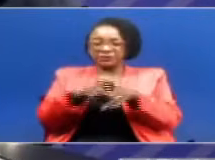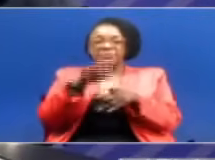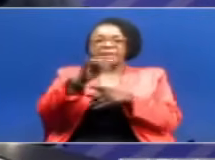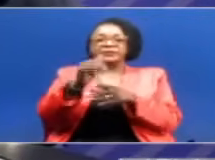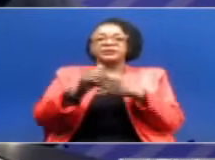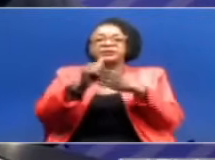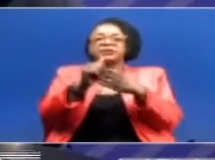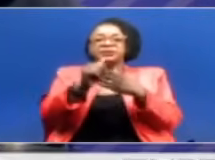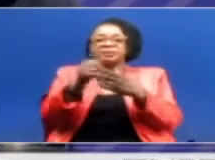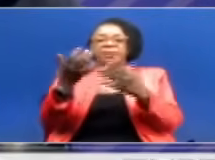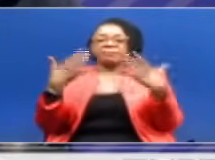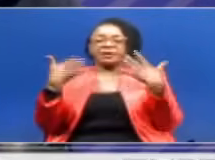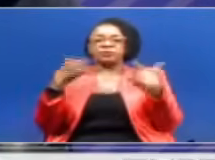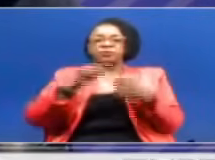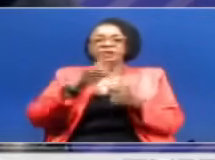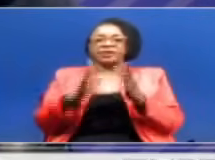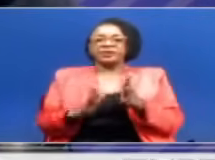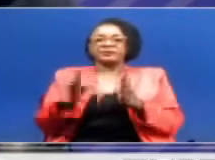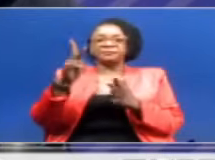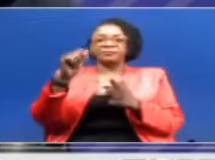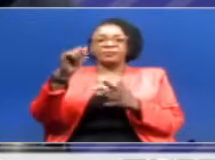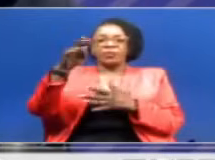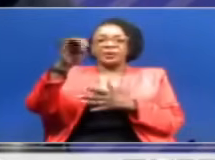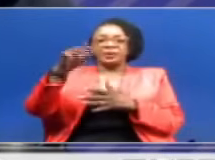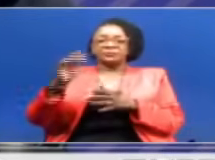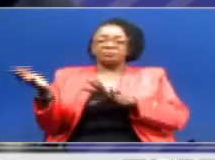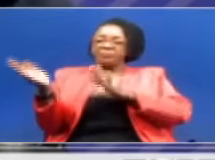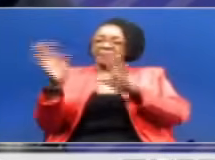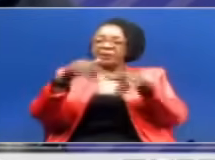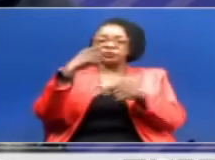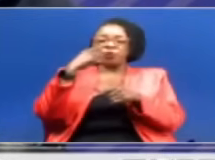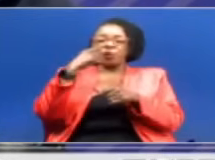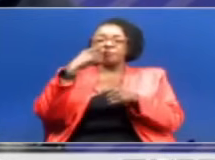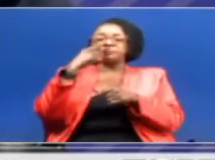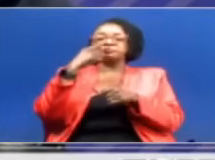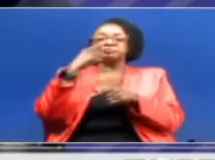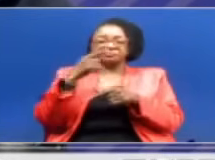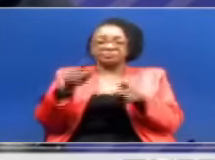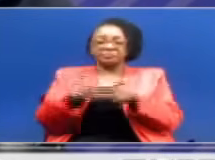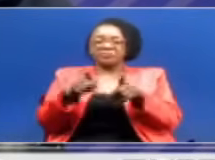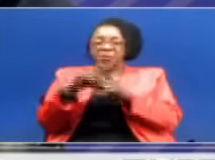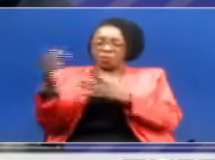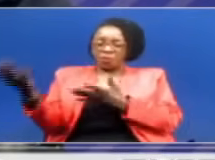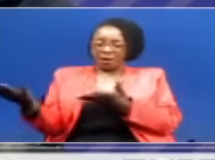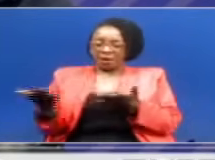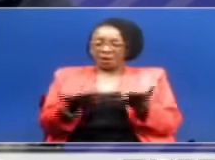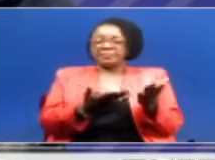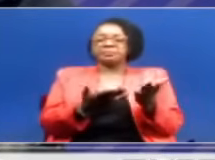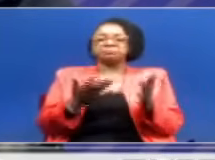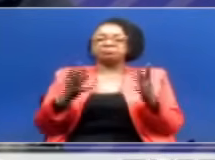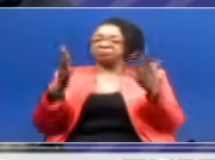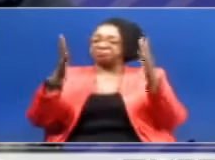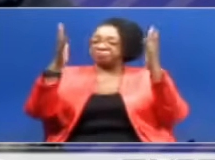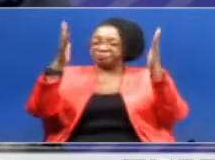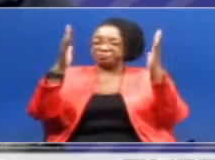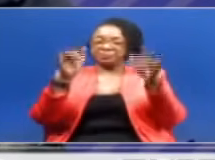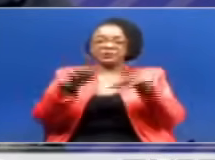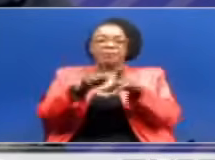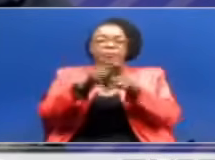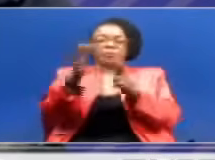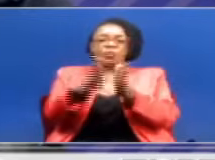Gavana wa Meru Kawira Mwangaza amerejea nyumbani kwa kishindo kikubwa na kulakiwa kwa mbwembwe tafrija za aina yake na wafuasi